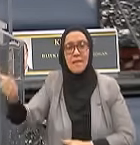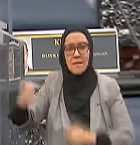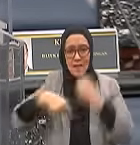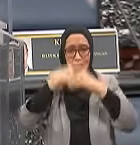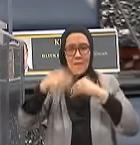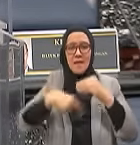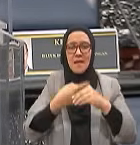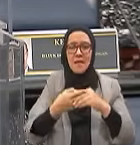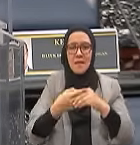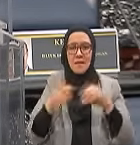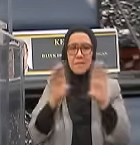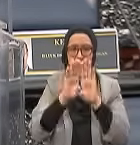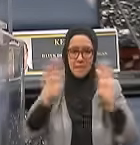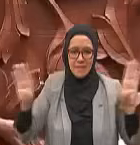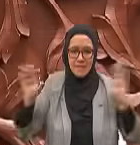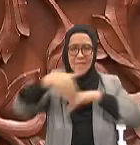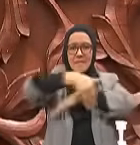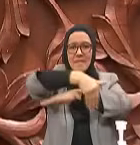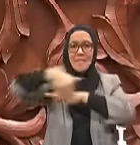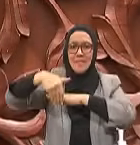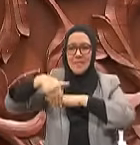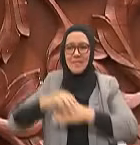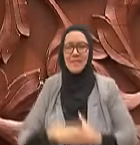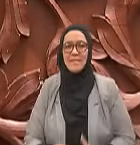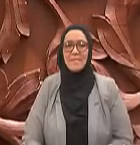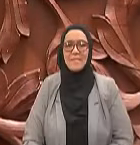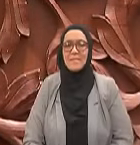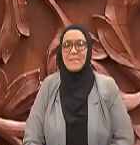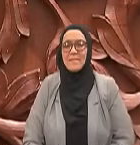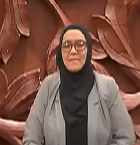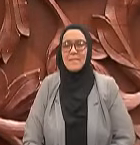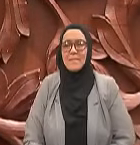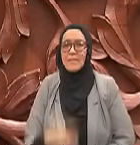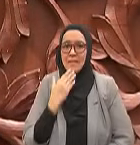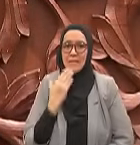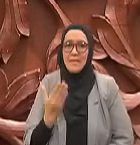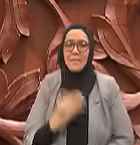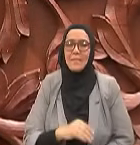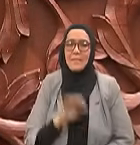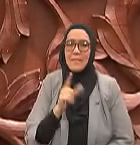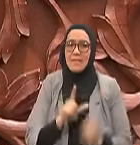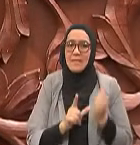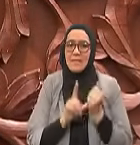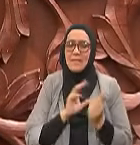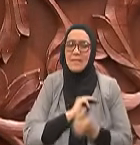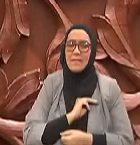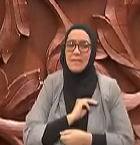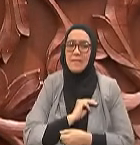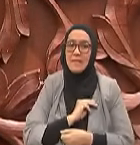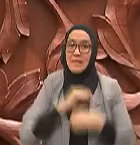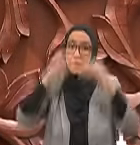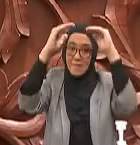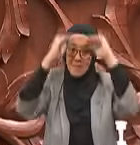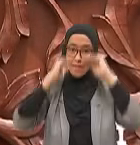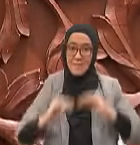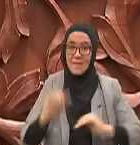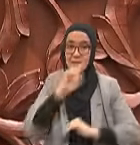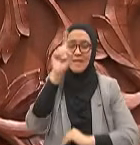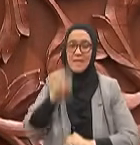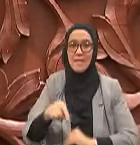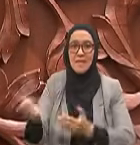sempadan fase proses namun re soalan soalnya saya menjemput yang berhormat kota